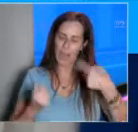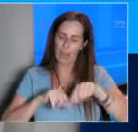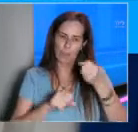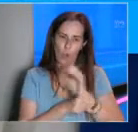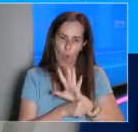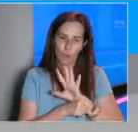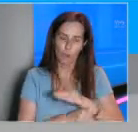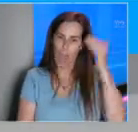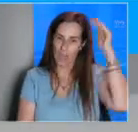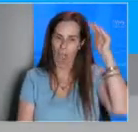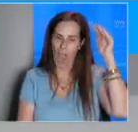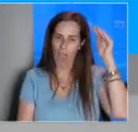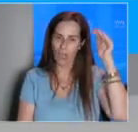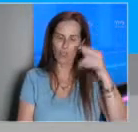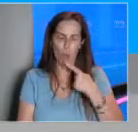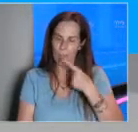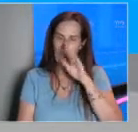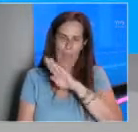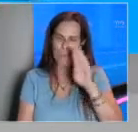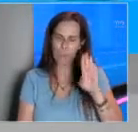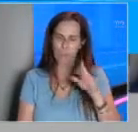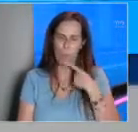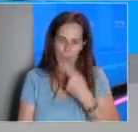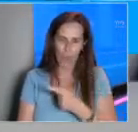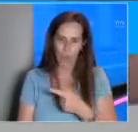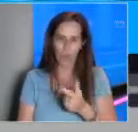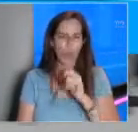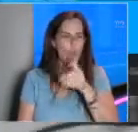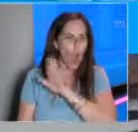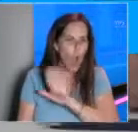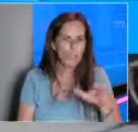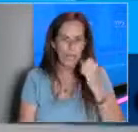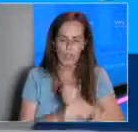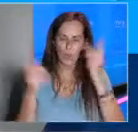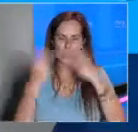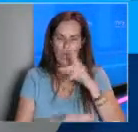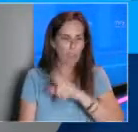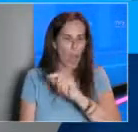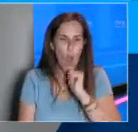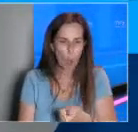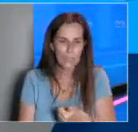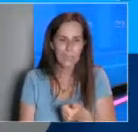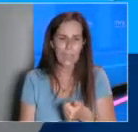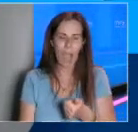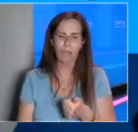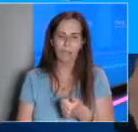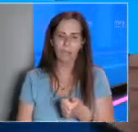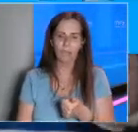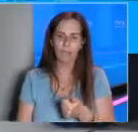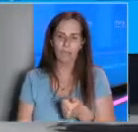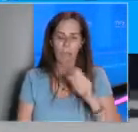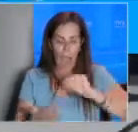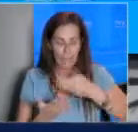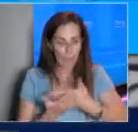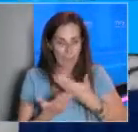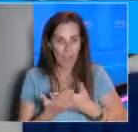הקורונה. בני גנץ אורח, בני גנץ אומר לראש הממשלה נתניהו, לא רצית לעמוד בהסכם שלך. חתמת איתנו